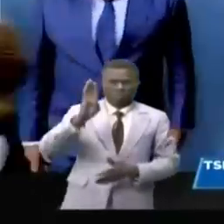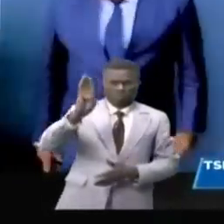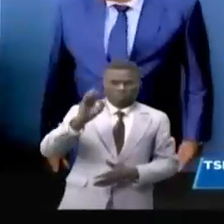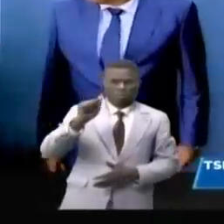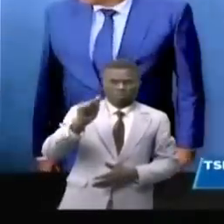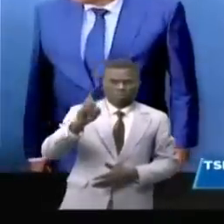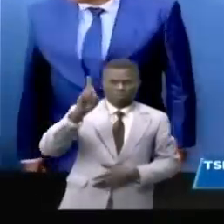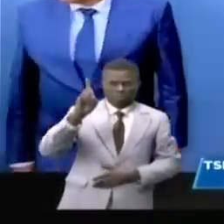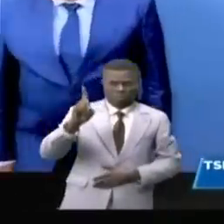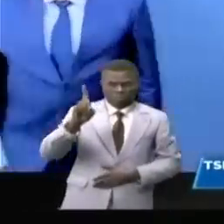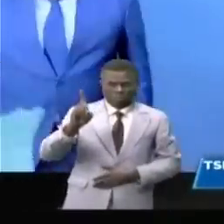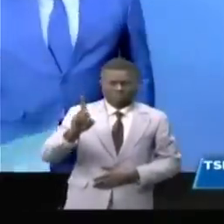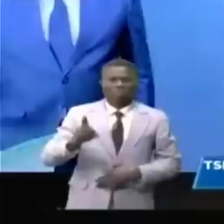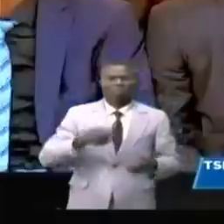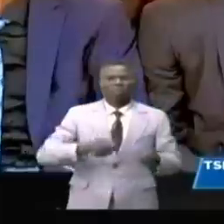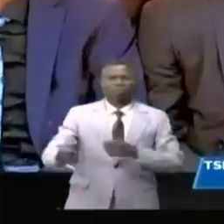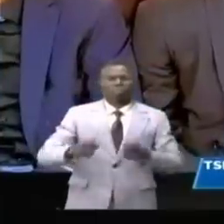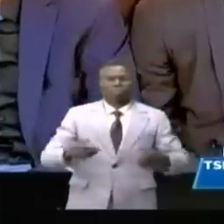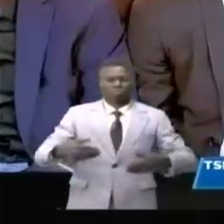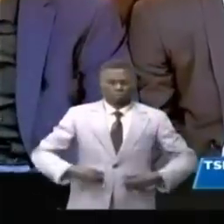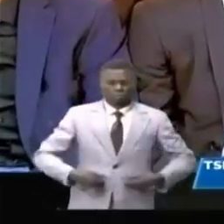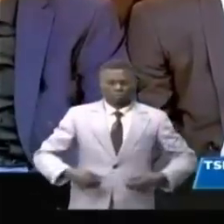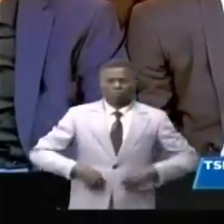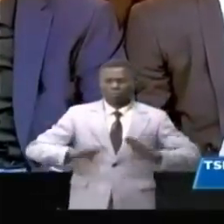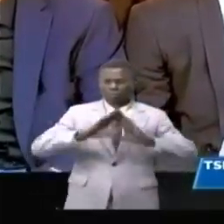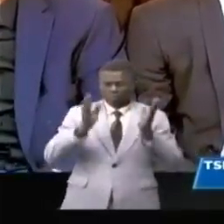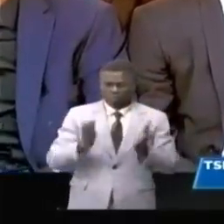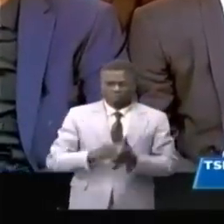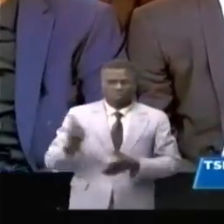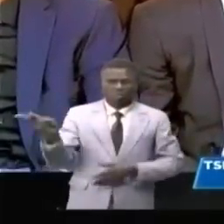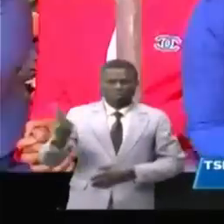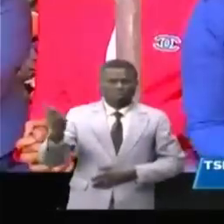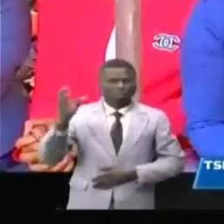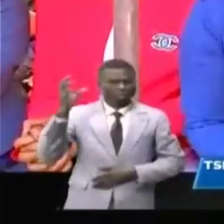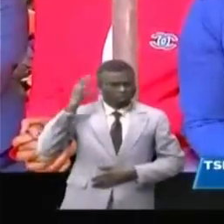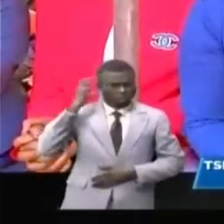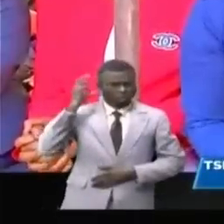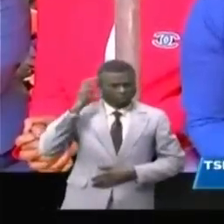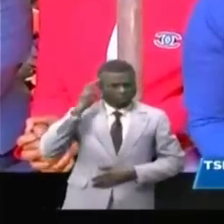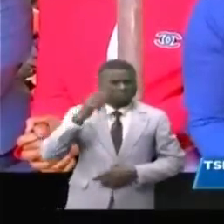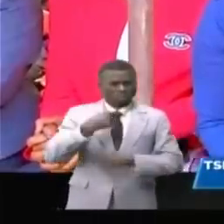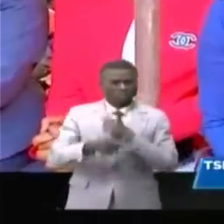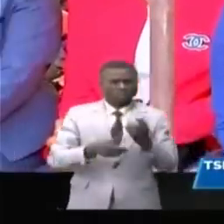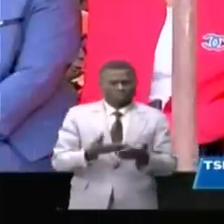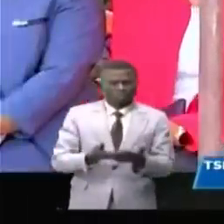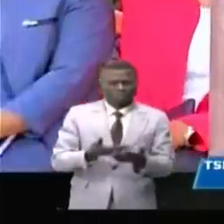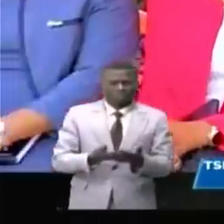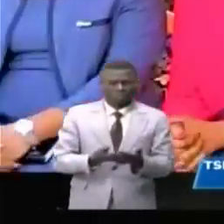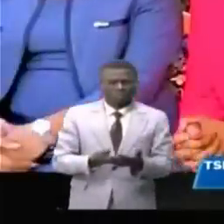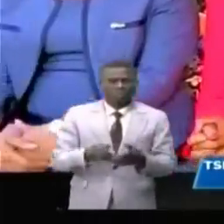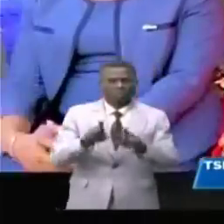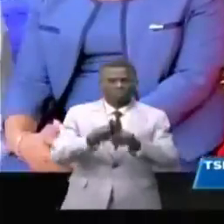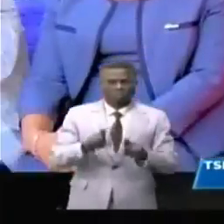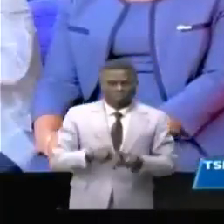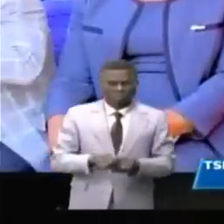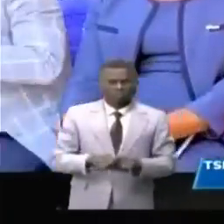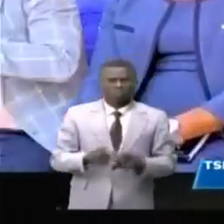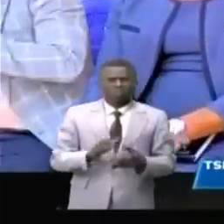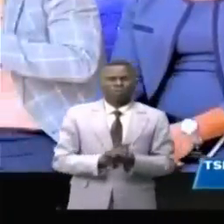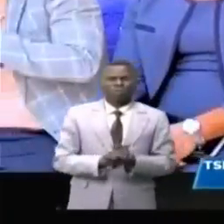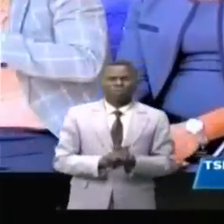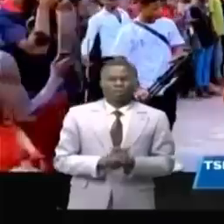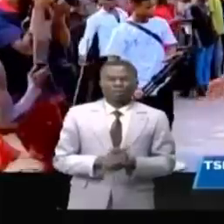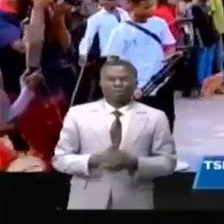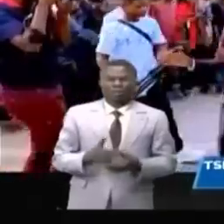de l'ouvrage, le chef de l'exécutif provincial du Kassai a remercié le chef de l'État Félix-Antoine Tshisekedi Tshilombo qui ne